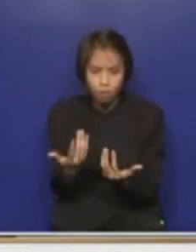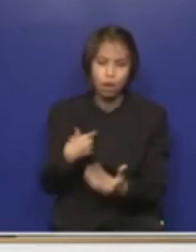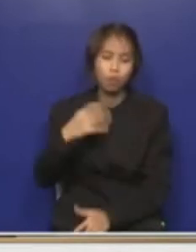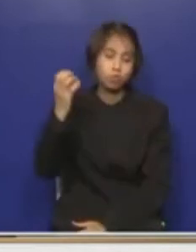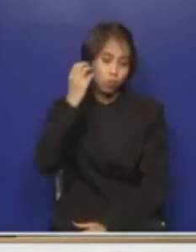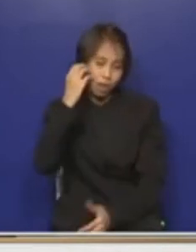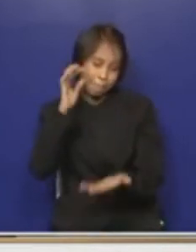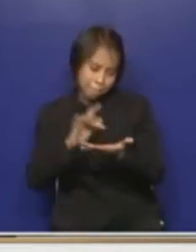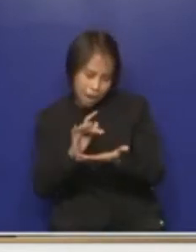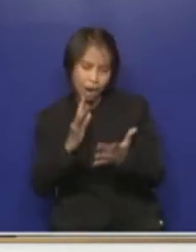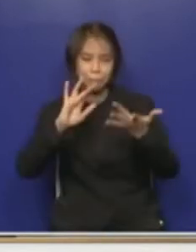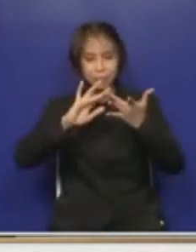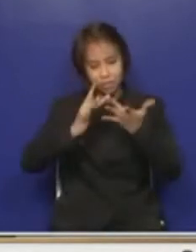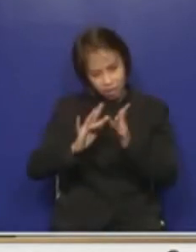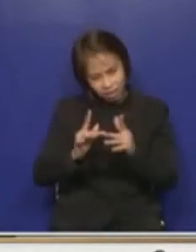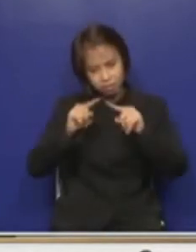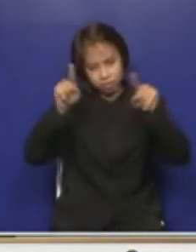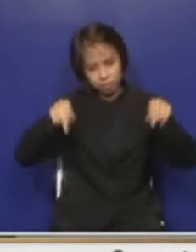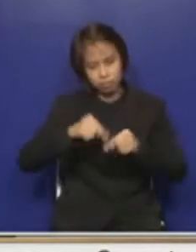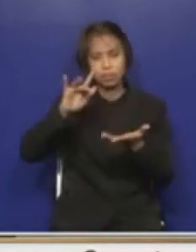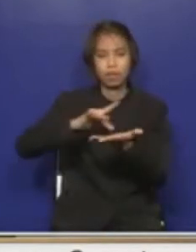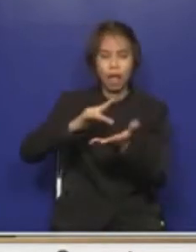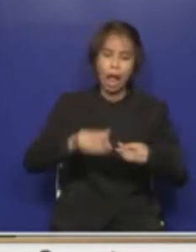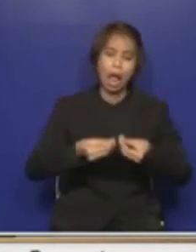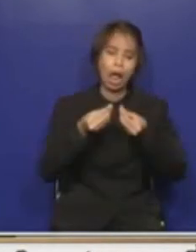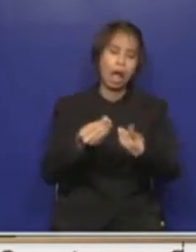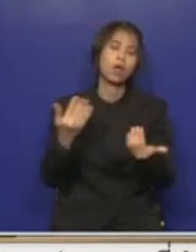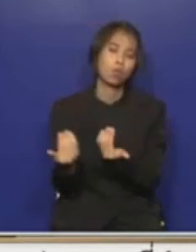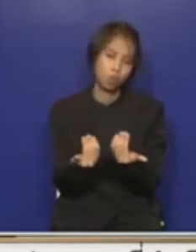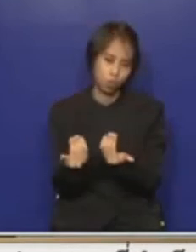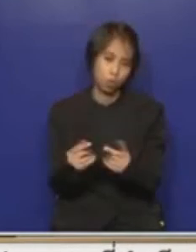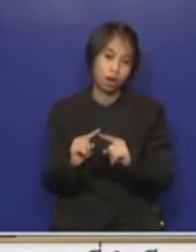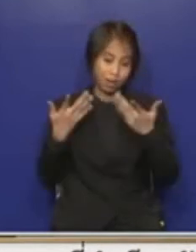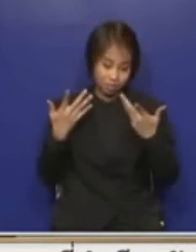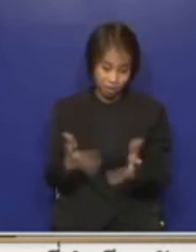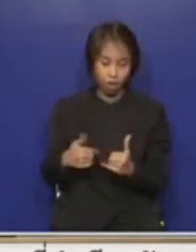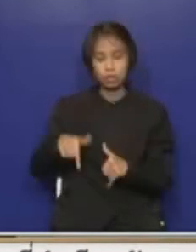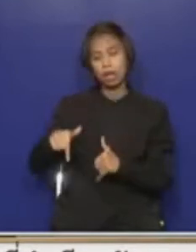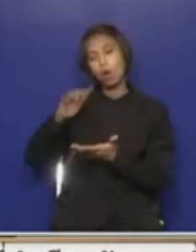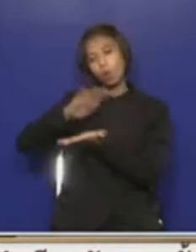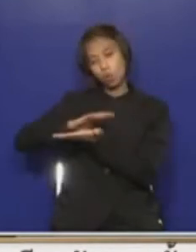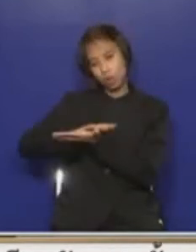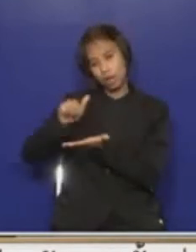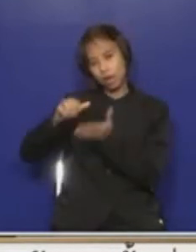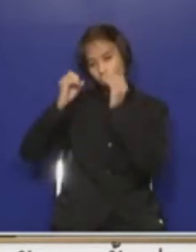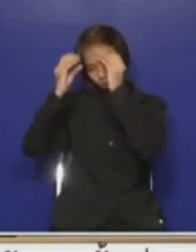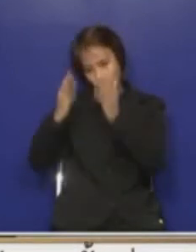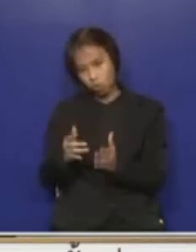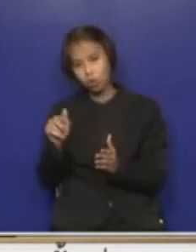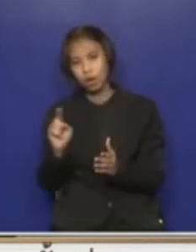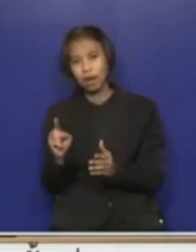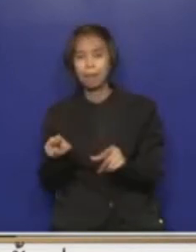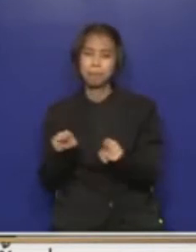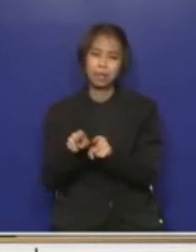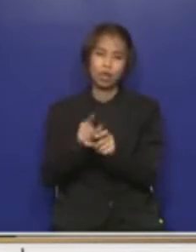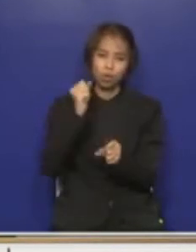าอินเทอร์เน็ตนะคะหรือว่าแท็บเล็ตให้ลูกเรียนแต่ขณะเดียวกันทางโรงเรียนเองขณะนี้นะคะคุณครูต้องจัดหาผ้าป่าเพื่อการกุศ